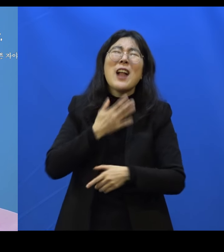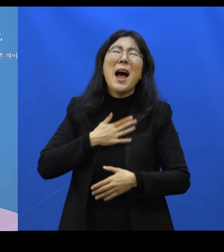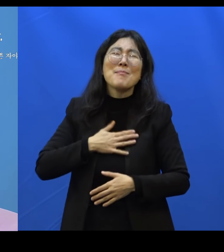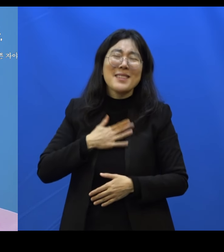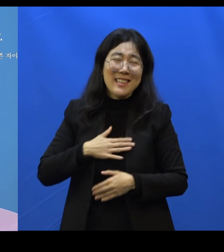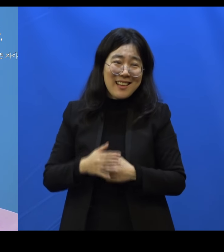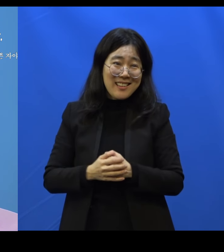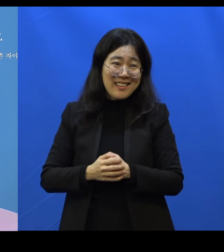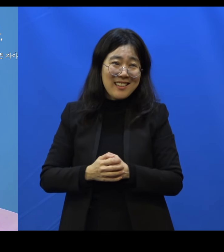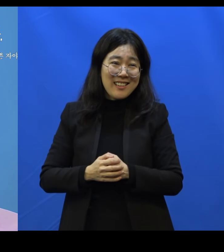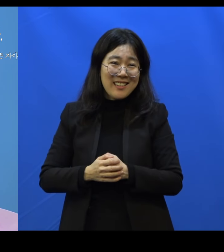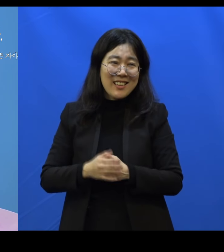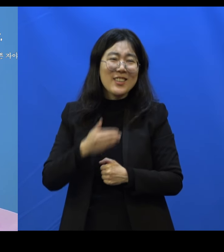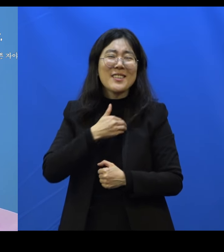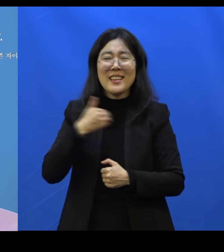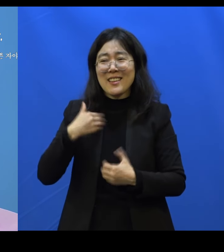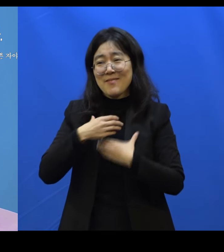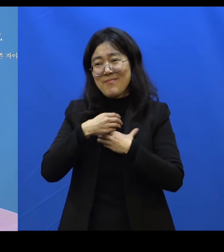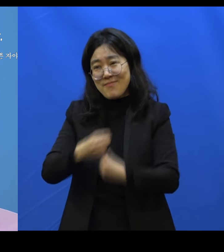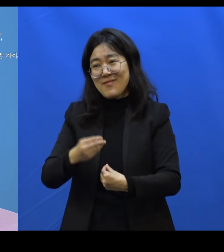나를 사랑하느냐?